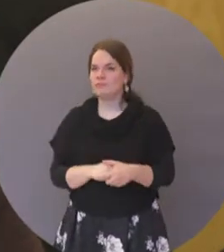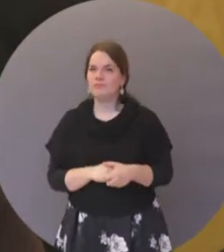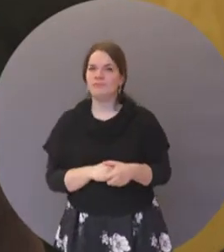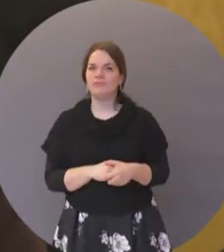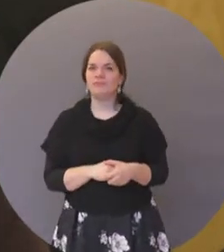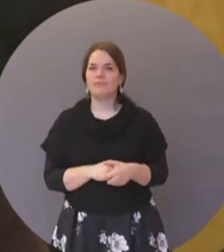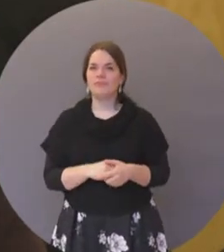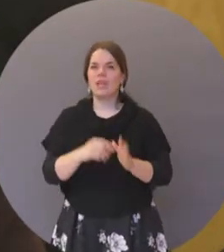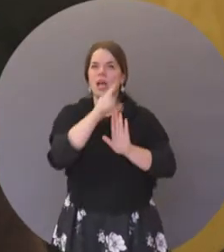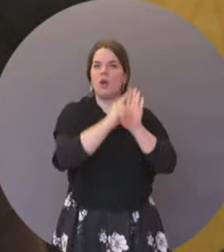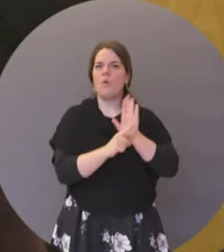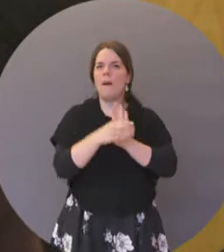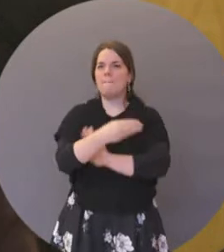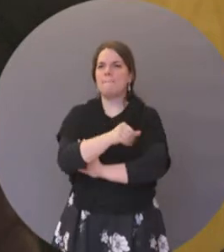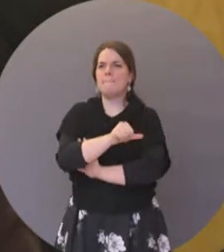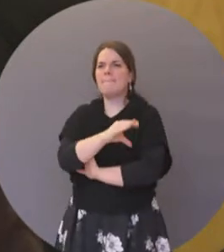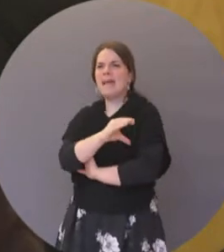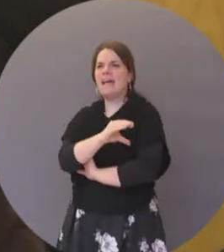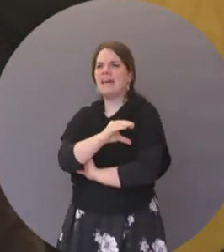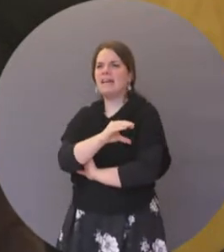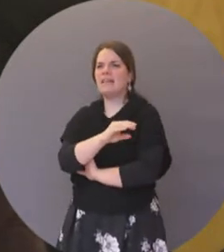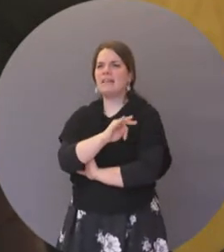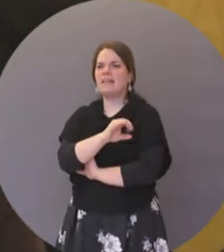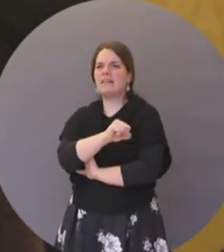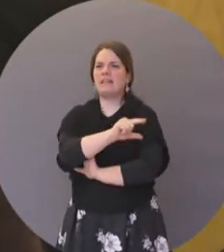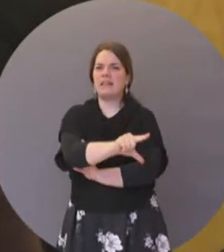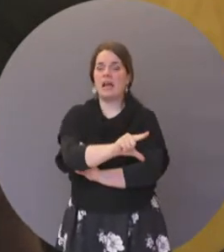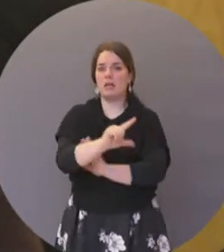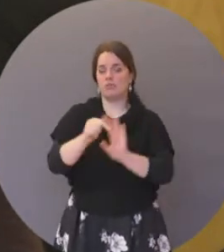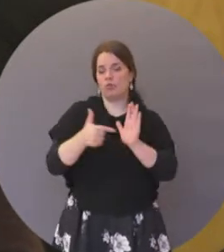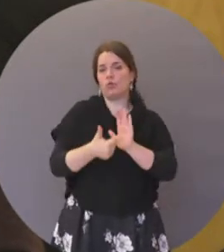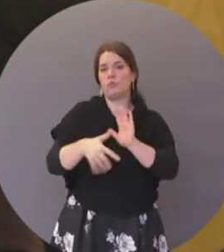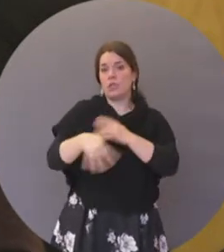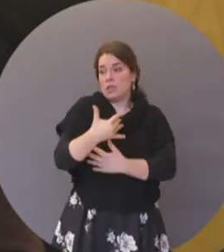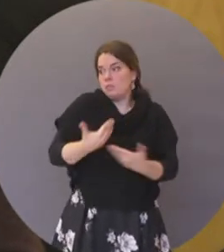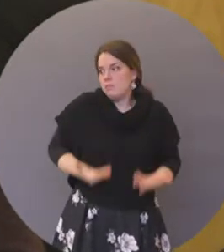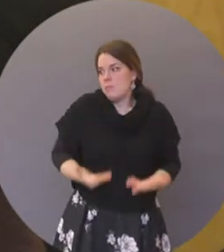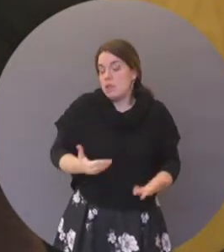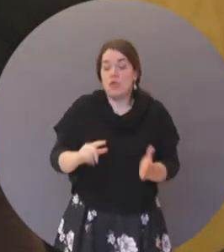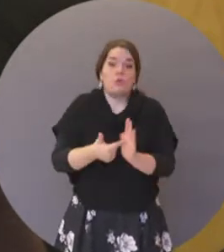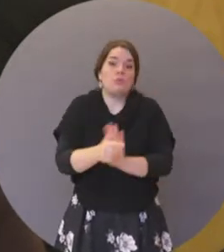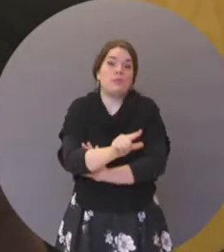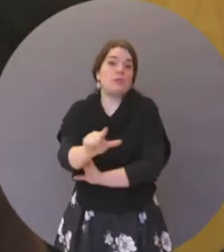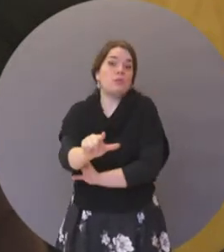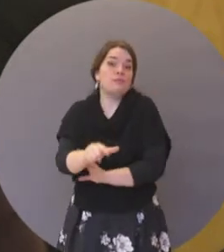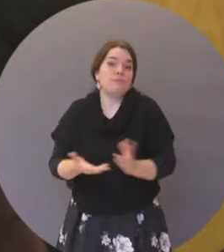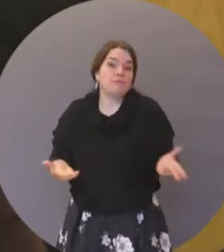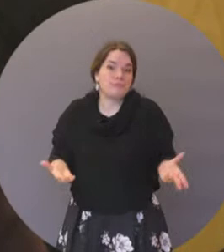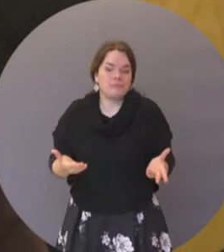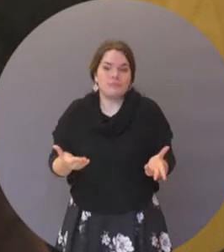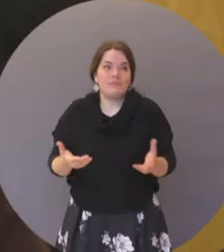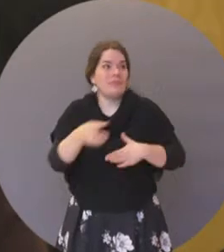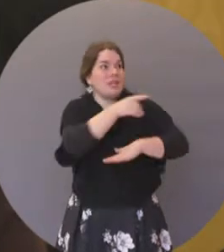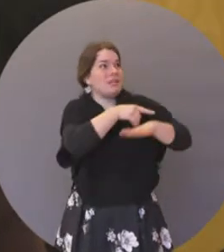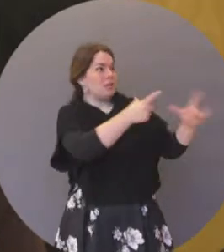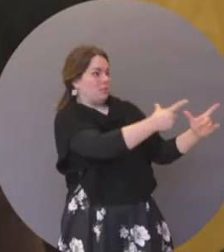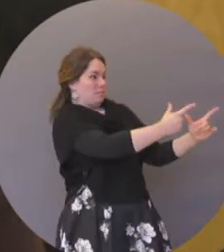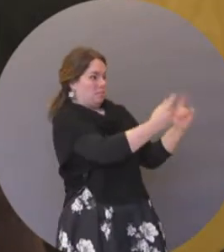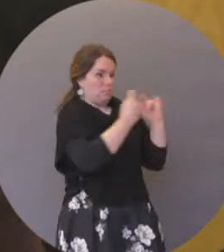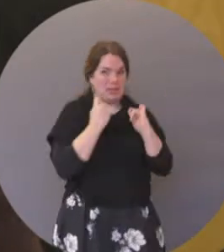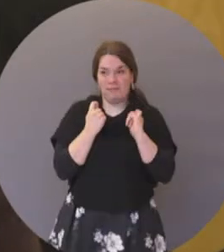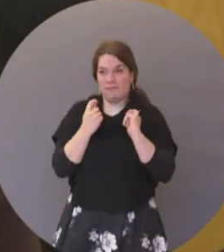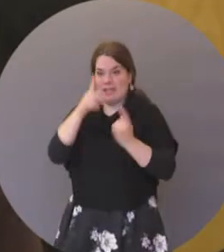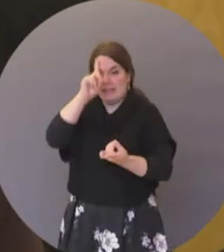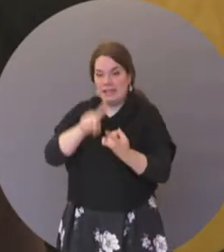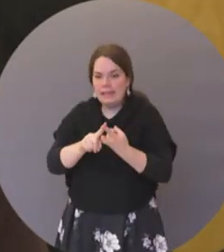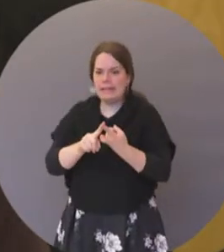maftane en 2015 nous sommes en 2022 les départements sont désignés chefs de file de la lutte contre la précarité